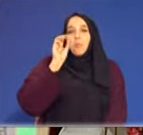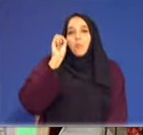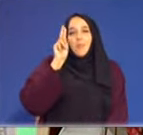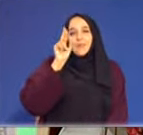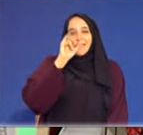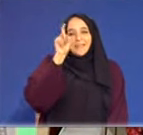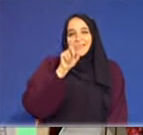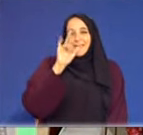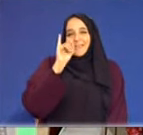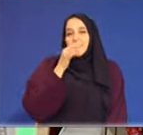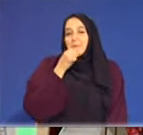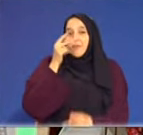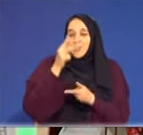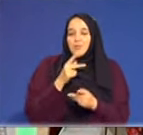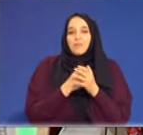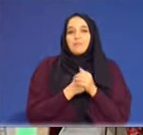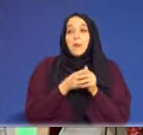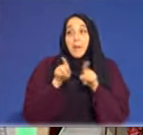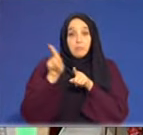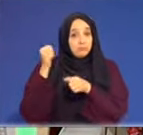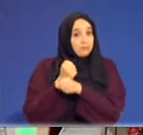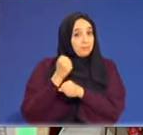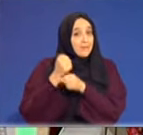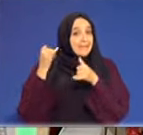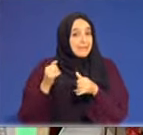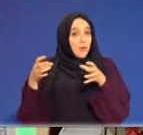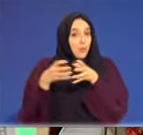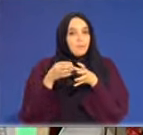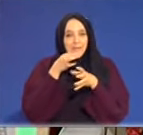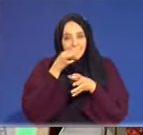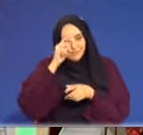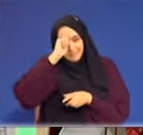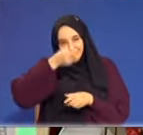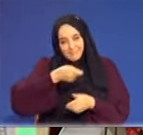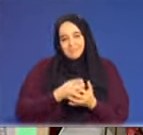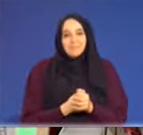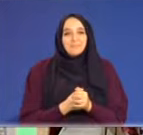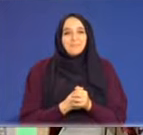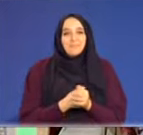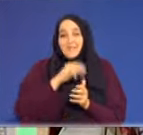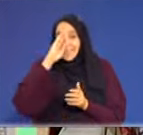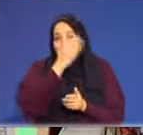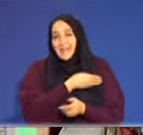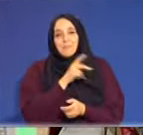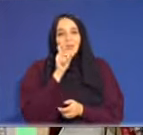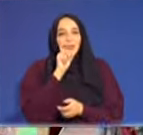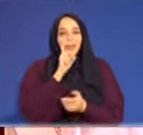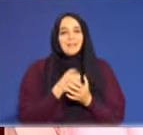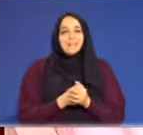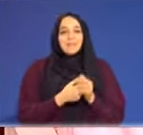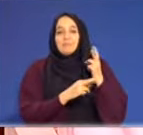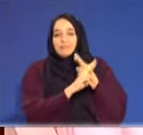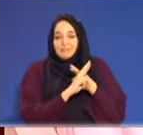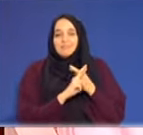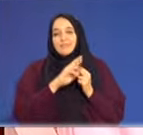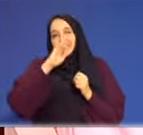بويزري، ولكم مني تحية الفريق التقني العامل معنا هذا المساء. السلام عليكم دكتور. عليكم السلام ورحمة كيف